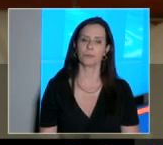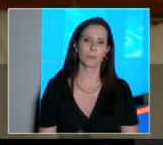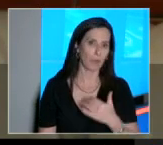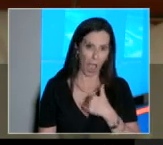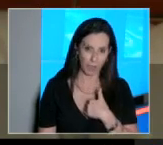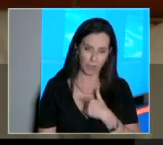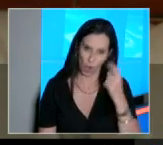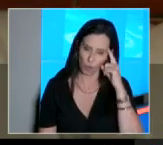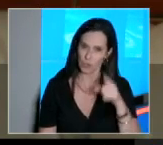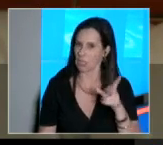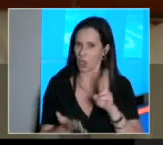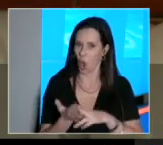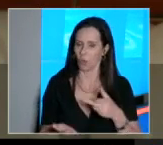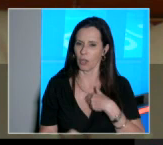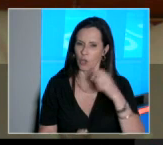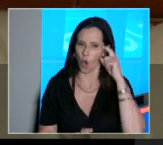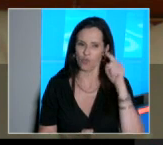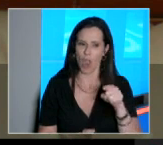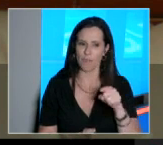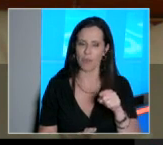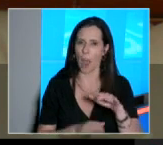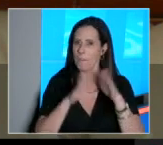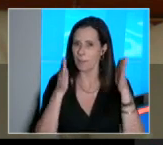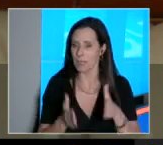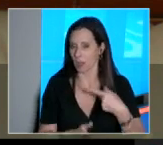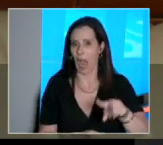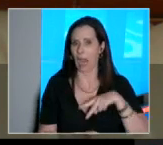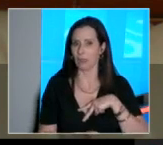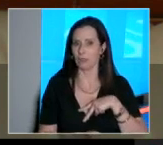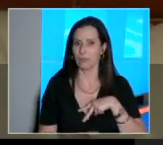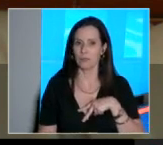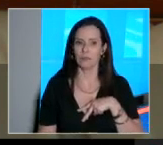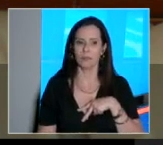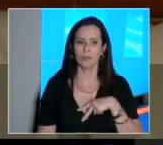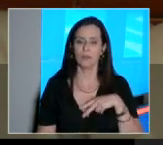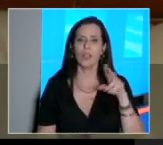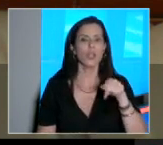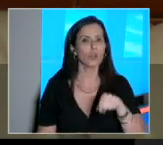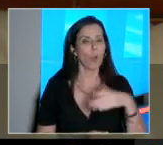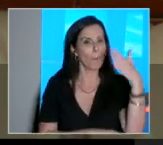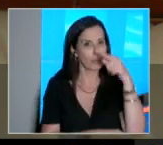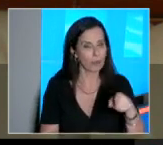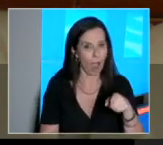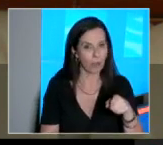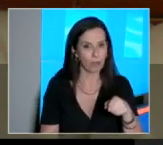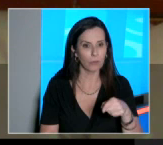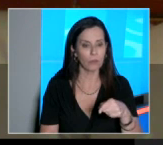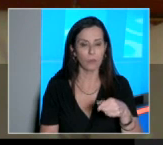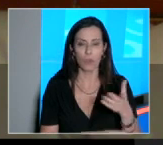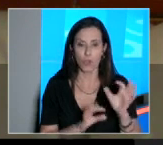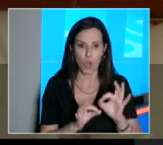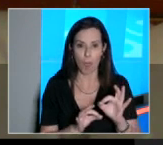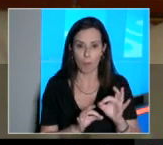תראה, אני חושב שזה נכון, אני חושב שהממסד הוא האחראי, כלומר, יש כאן מדינה שהולכת